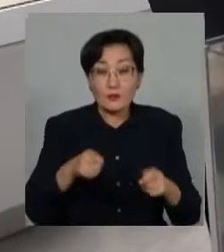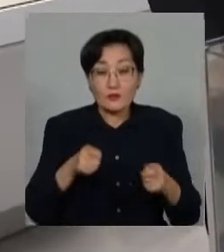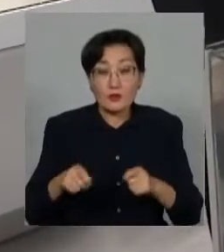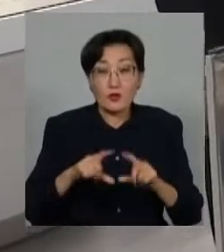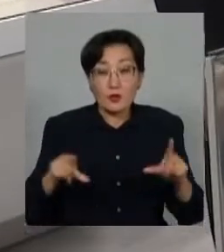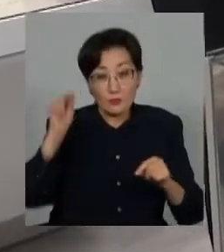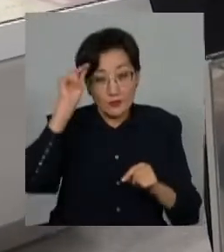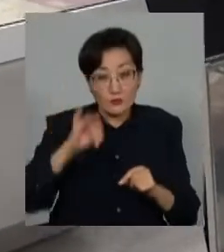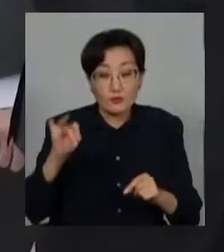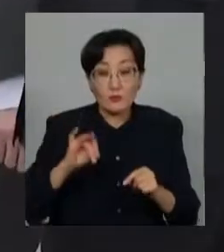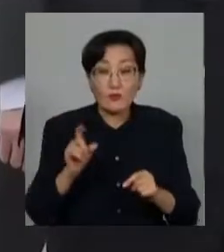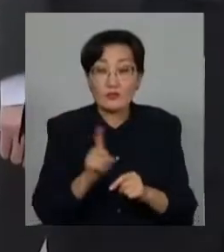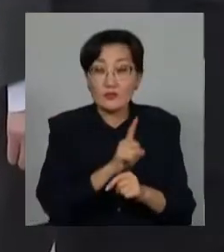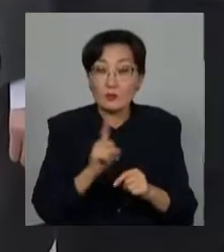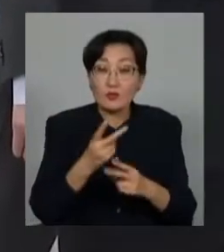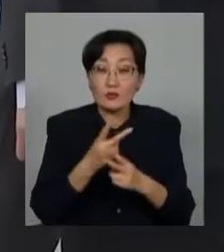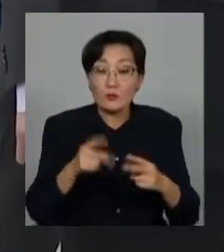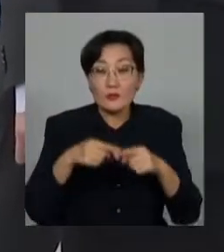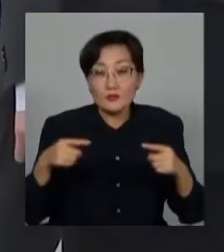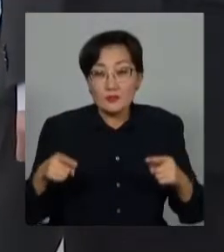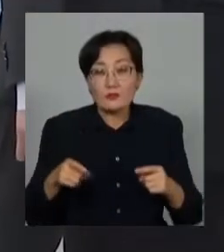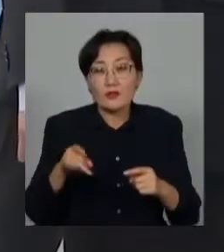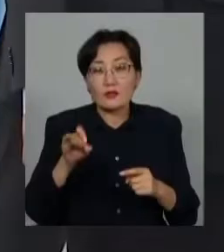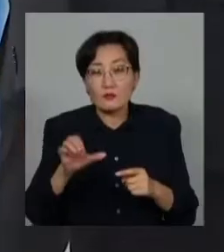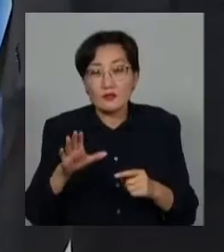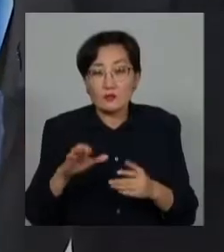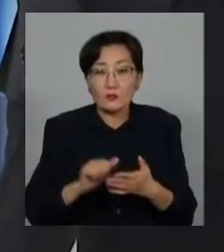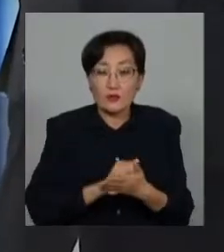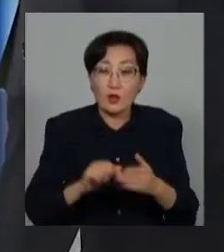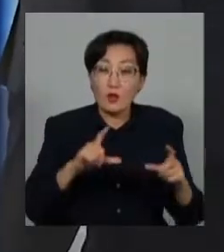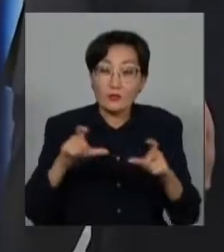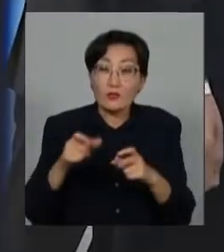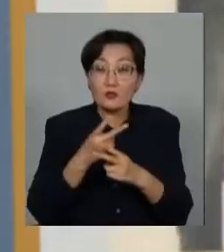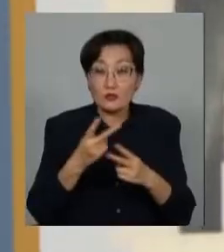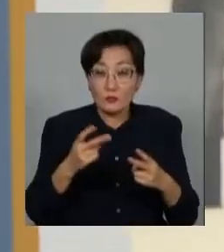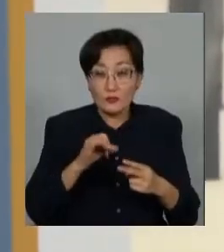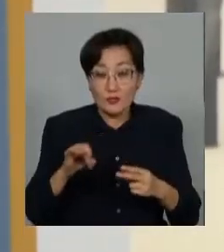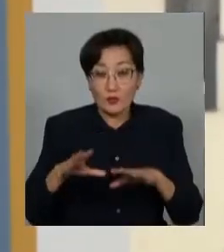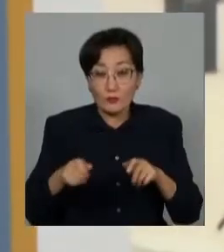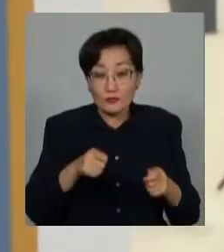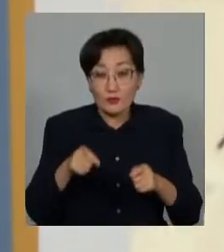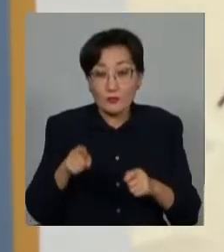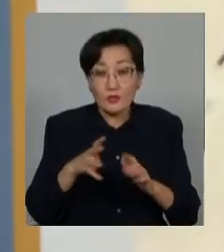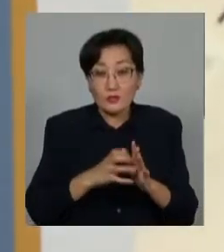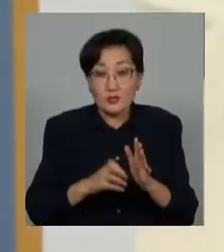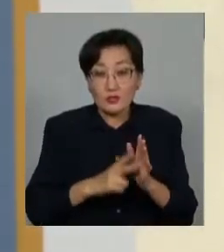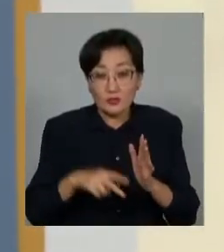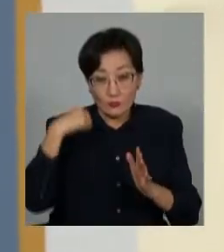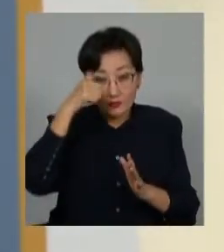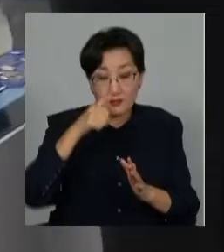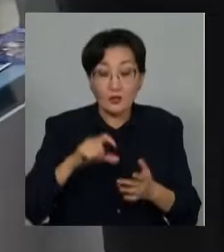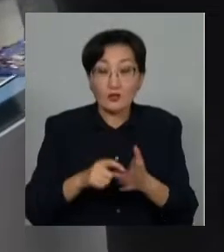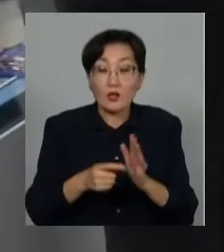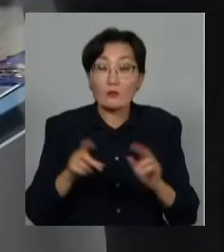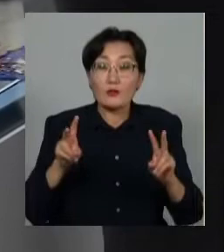арналған музеймен танысты. Түрлі архивтық құжаттар мен фотосуреттерді көрді. Сондай-ақ президент 1970 жылы сыныбының атынан